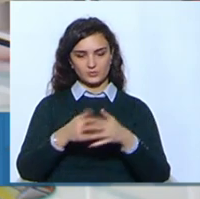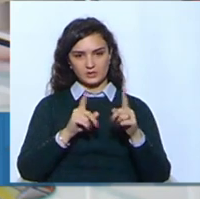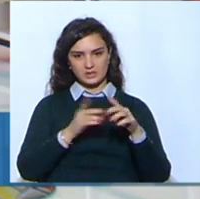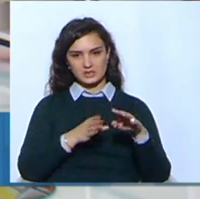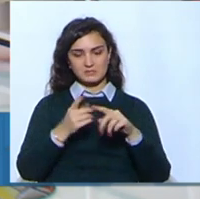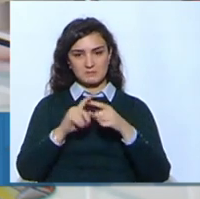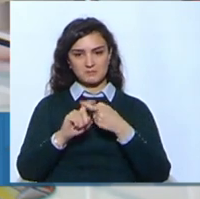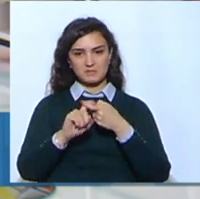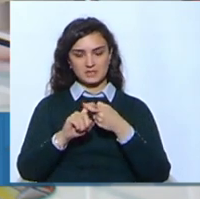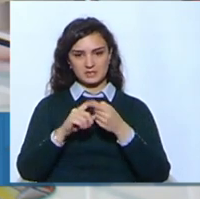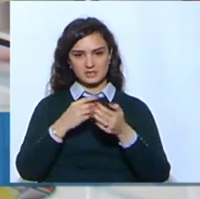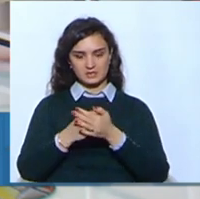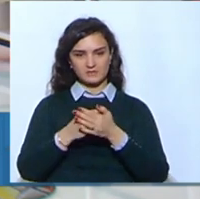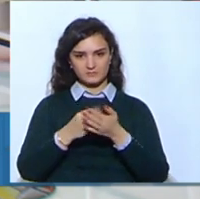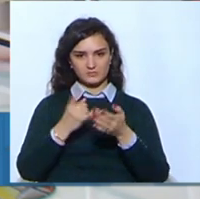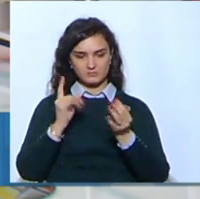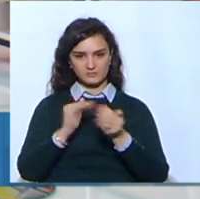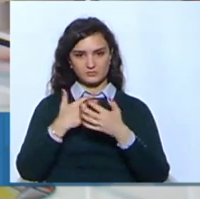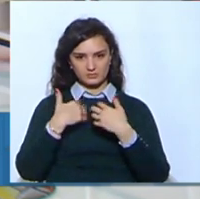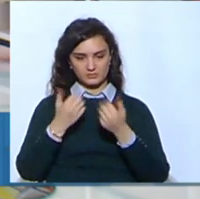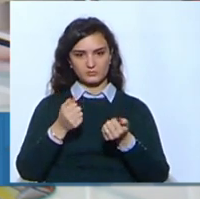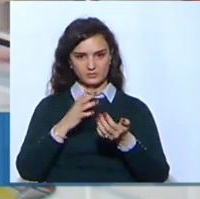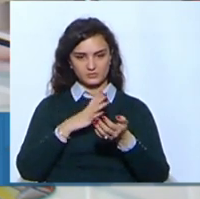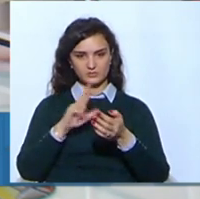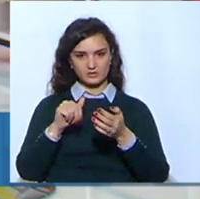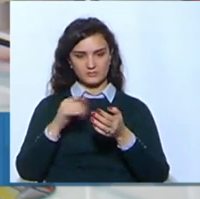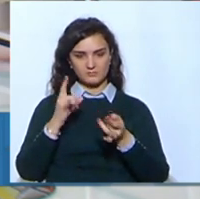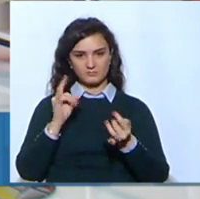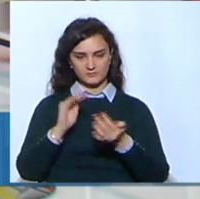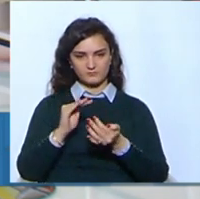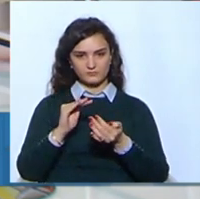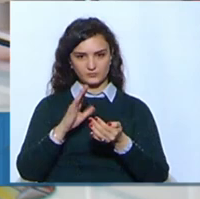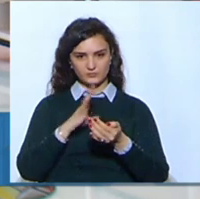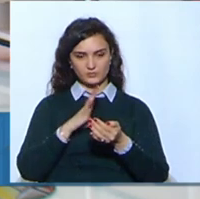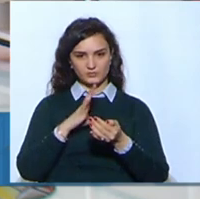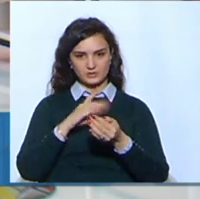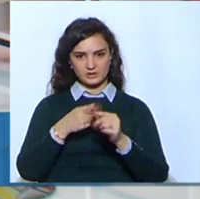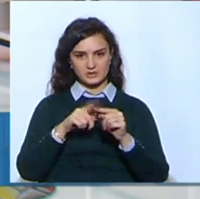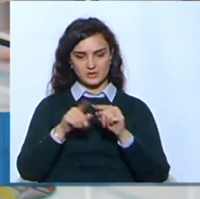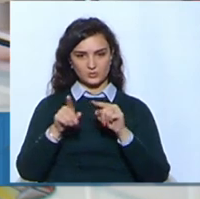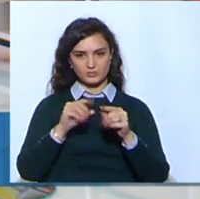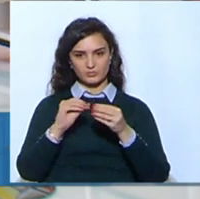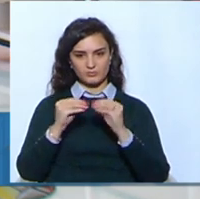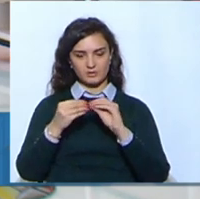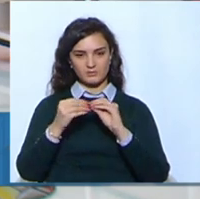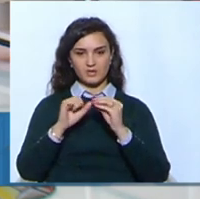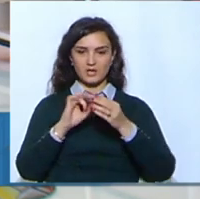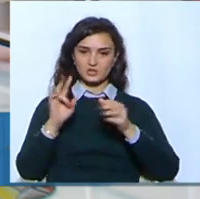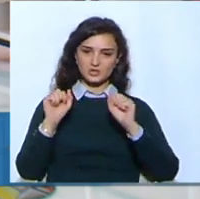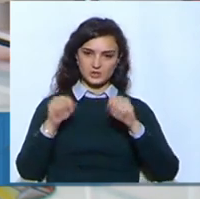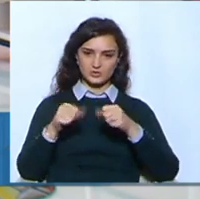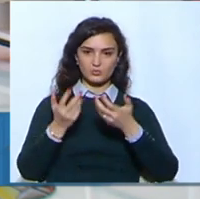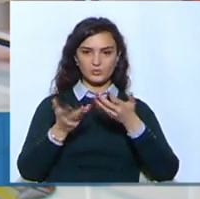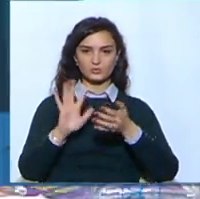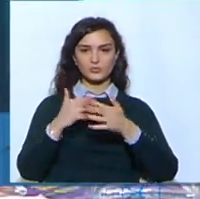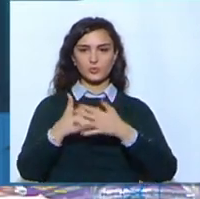ამ ინფექციამ თავისი კვალი დატოვოს ბავშვის ჯანმრთელობაზე და ახალშობილს გამოუმჟღავნდეს ესა თუ ის პრობლემა. ან შესაძლოა თუ